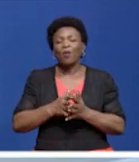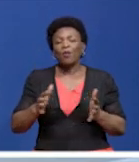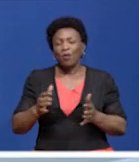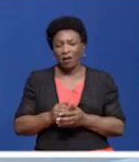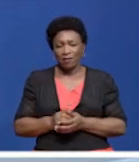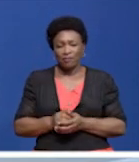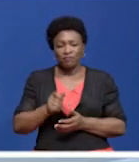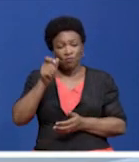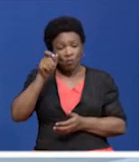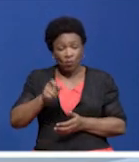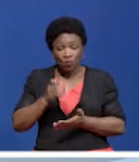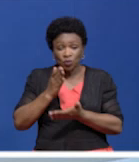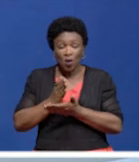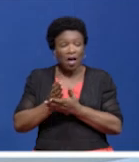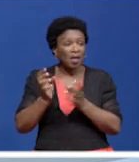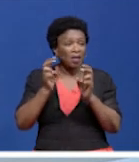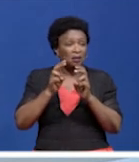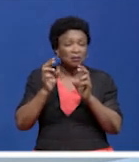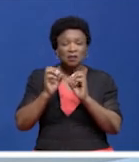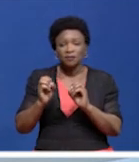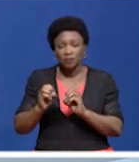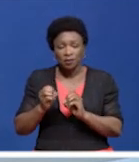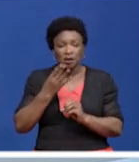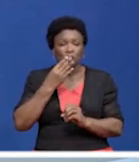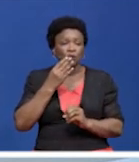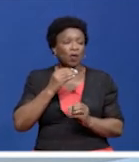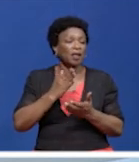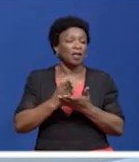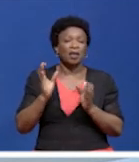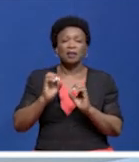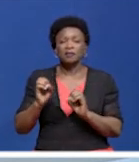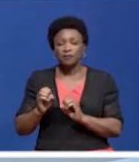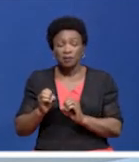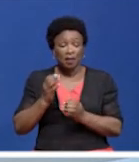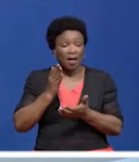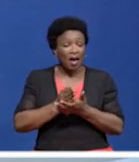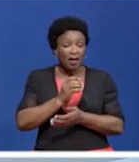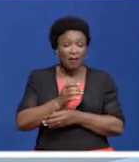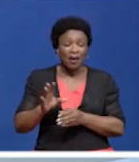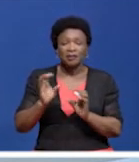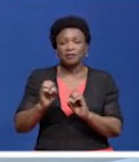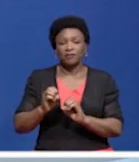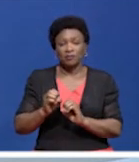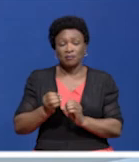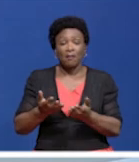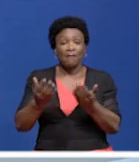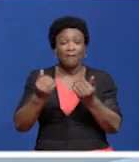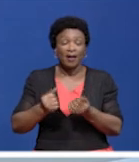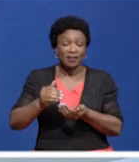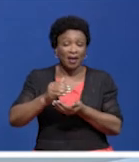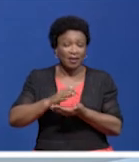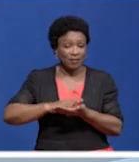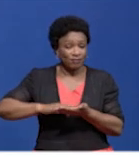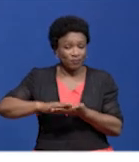asiu naaka wa umeme asiu naaka wa sukari asiu naaka wa maji in maana hapa kuna mahit ya msi na mahit